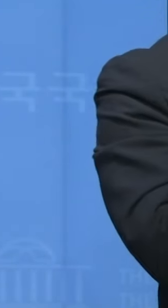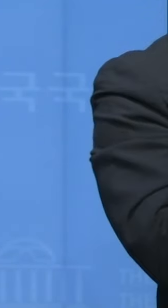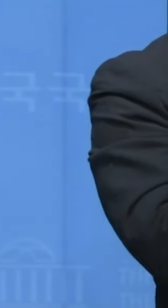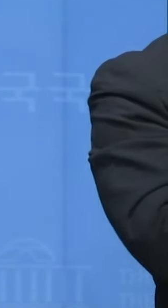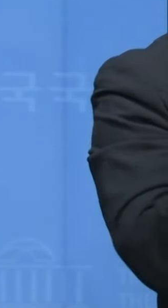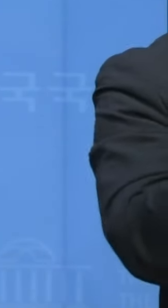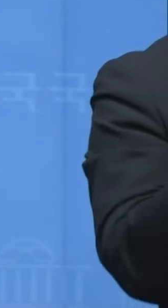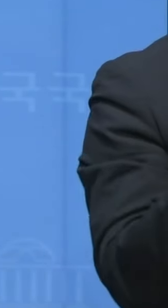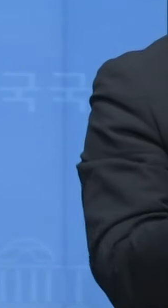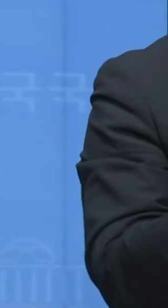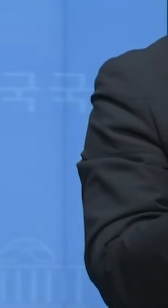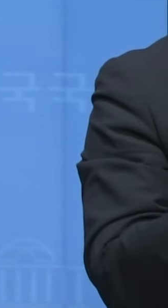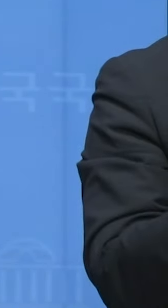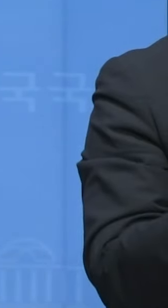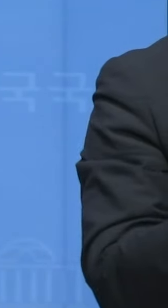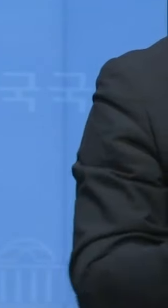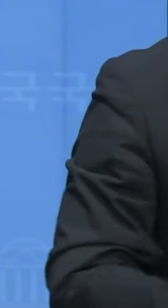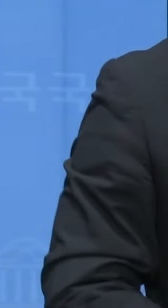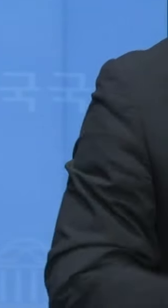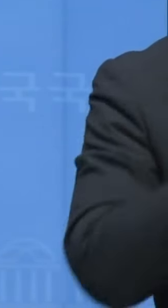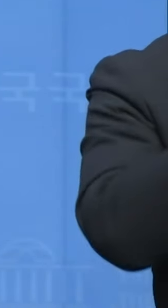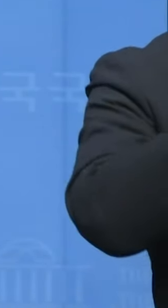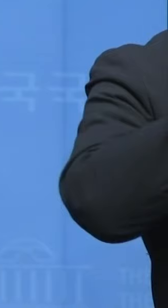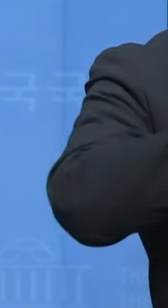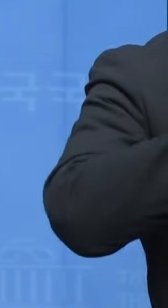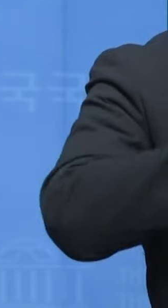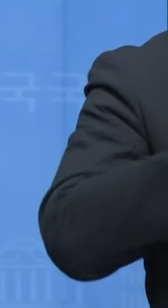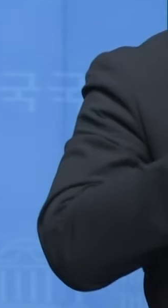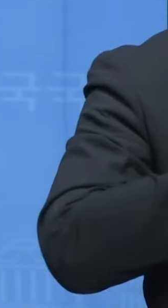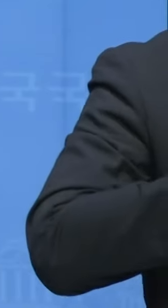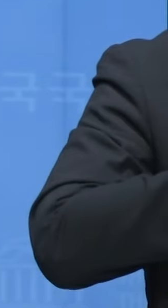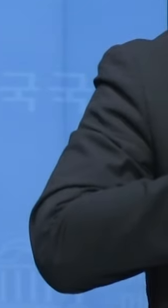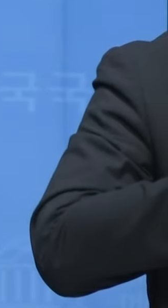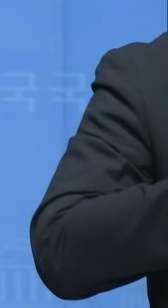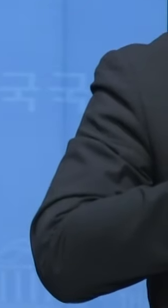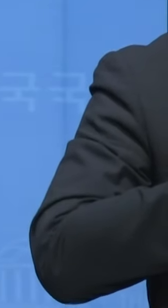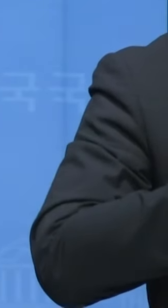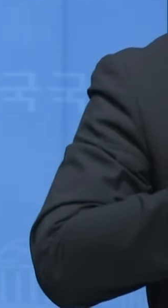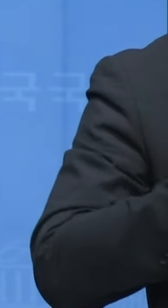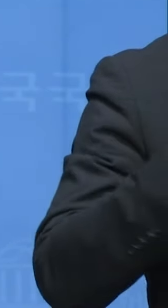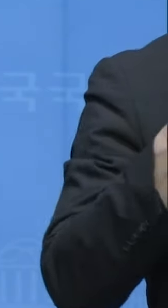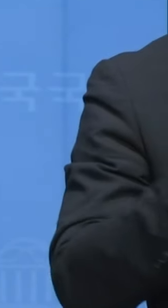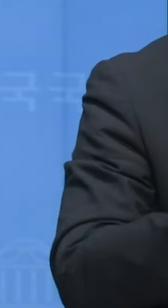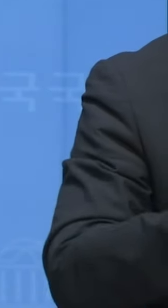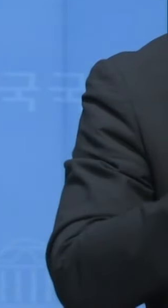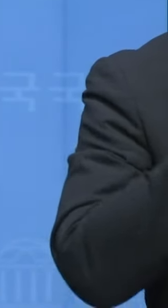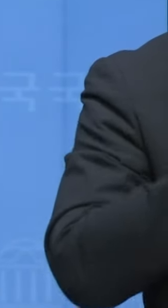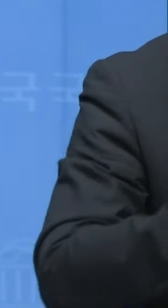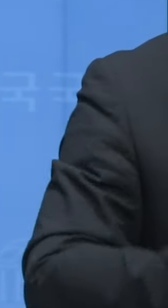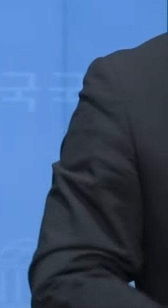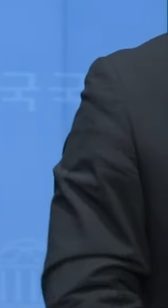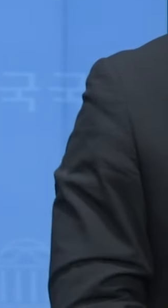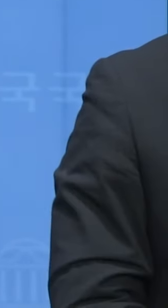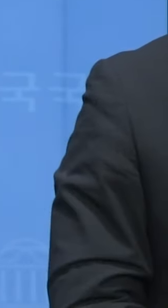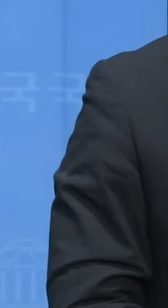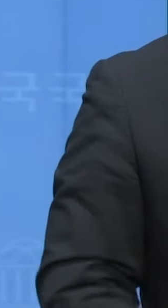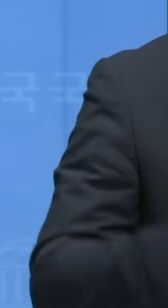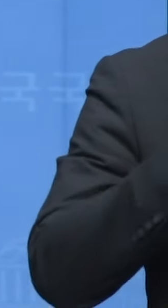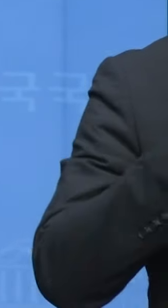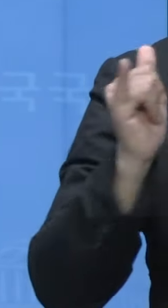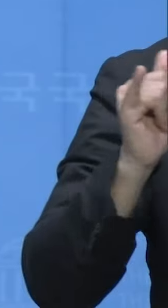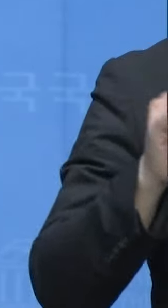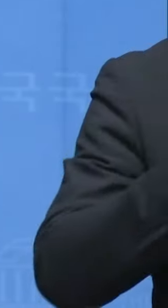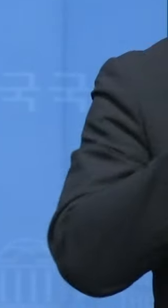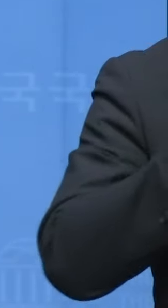정치 단압 대책위는 이번 검찰 인세에 대한 이런 우려가 그저 우려로 그치길 바랍니다 국민은 이번 총선을 통해 김건희